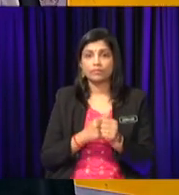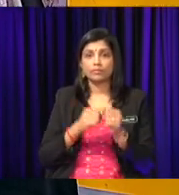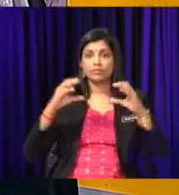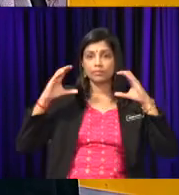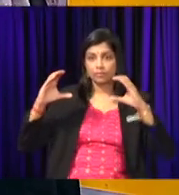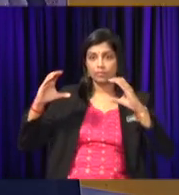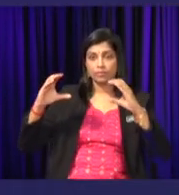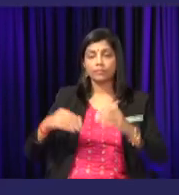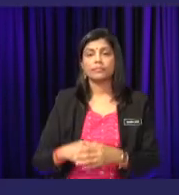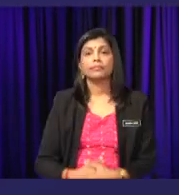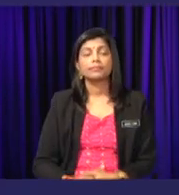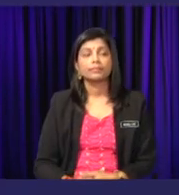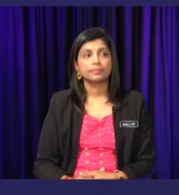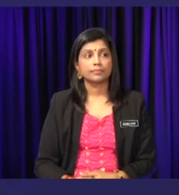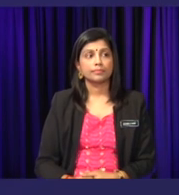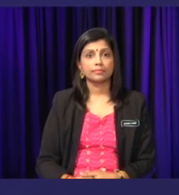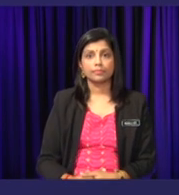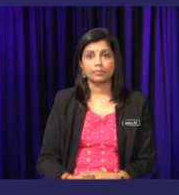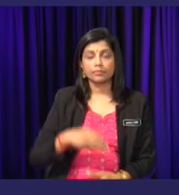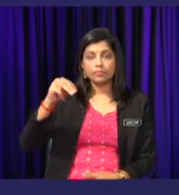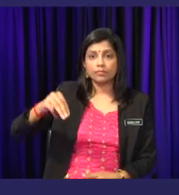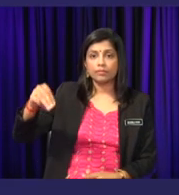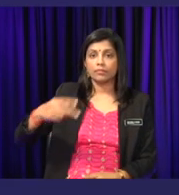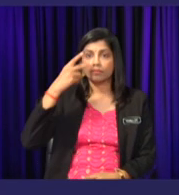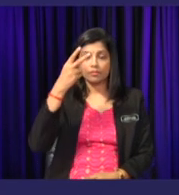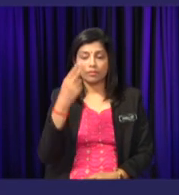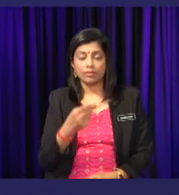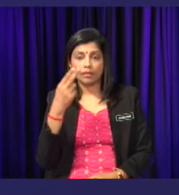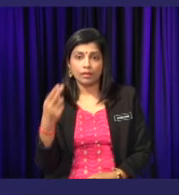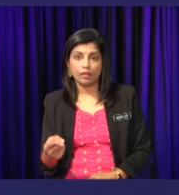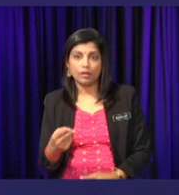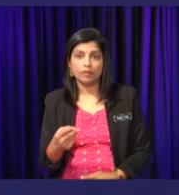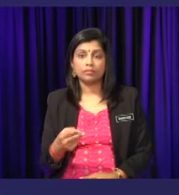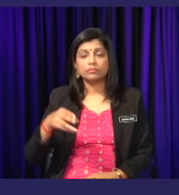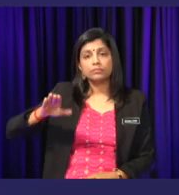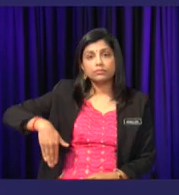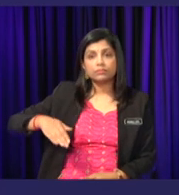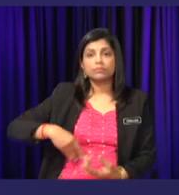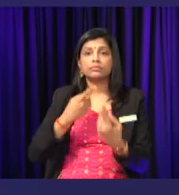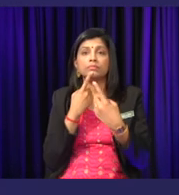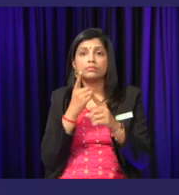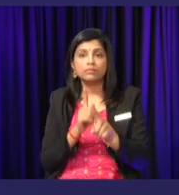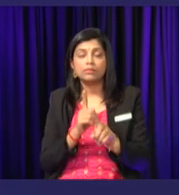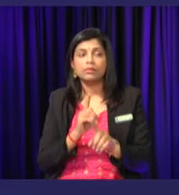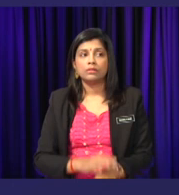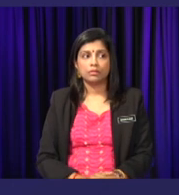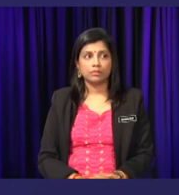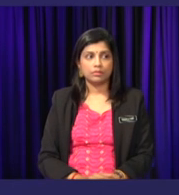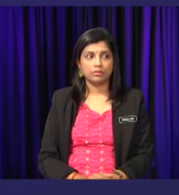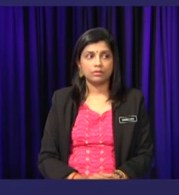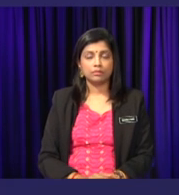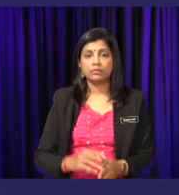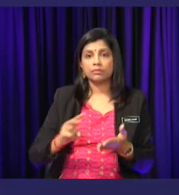maksudnya murid saya kini rujuk bahan ya berdasarkan bahan Duo berikan maksud Rangkai Kata